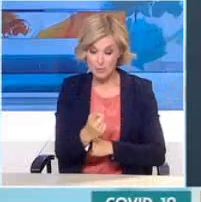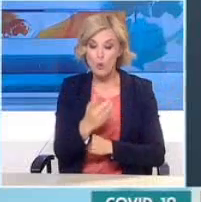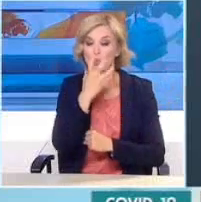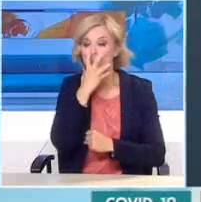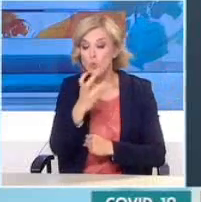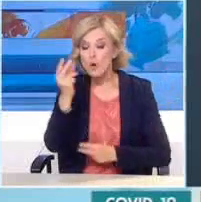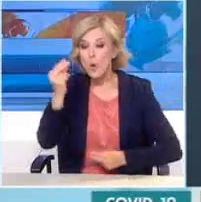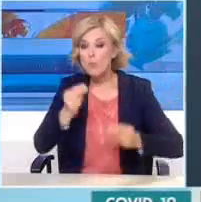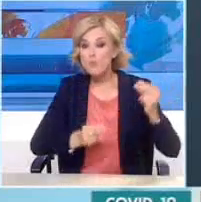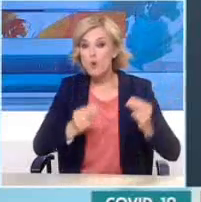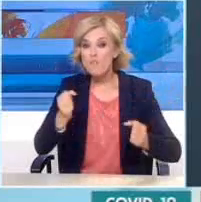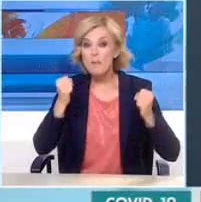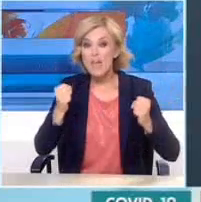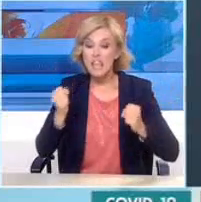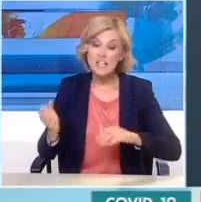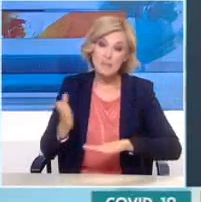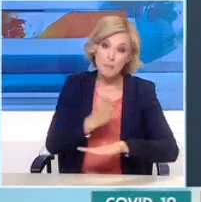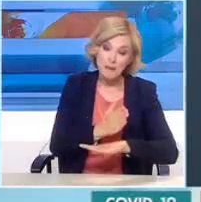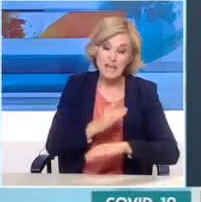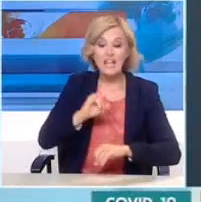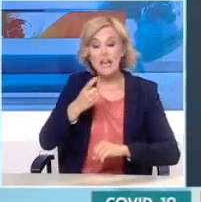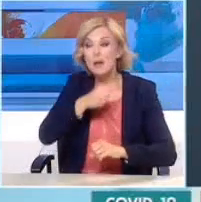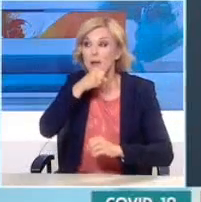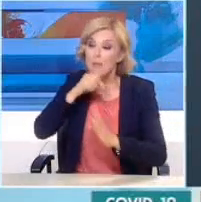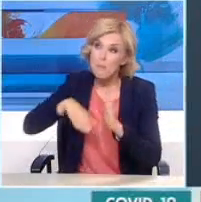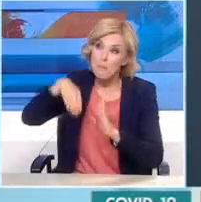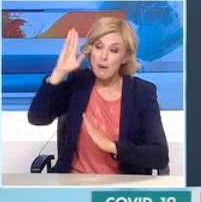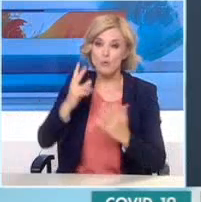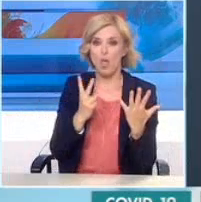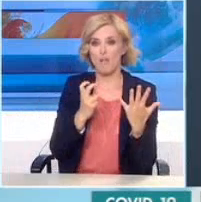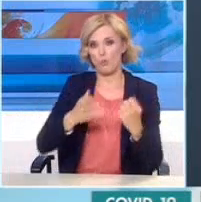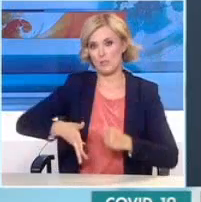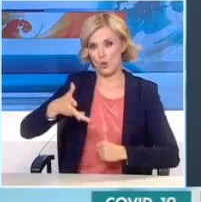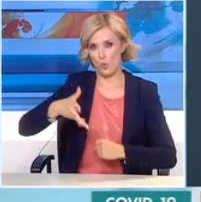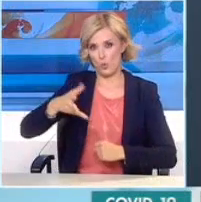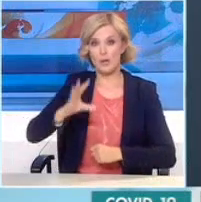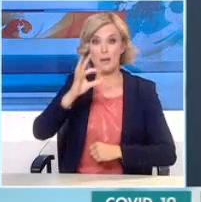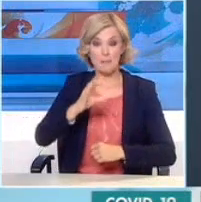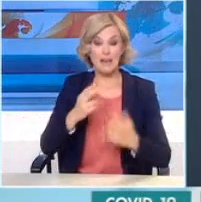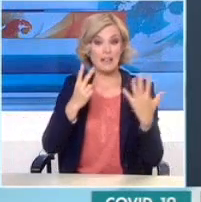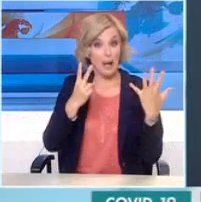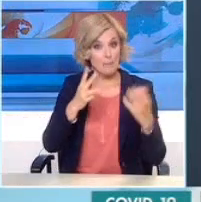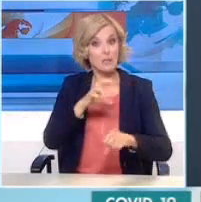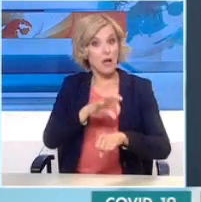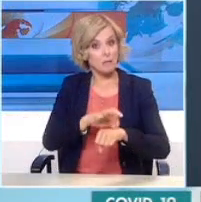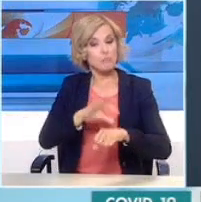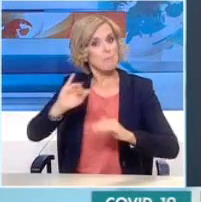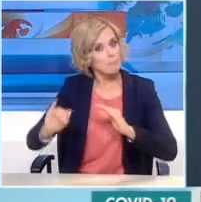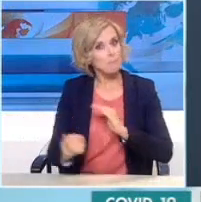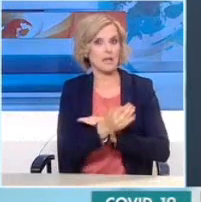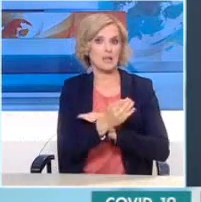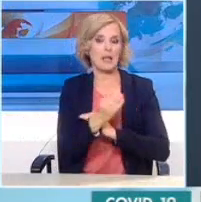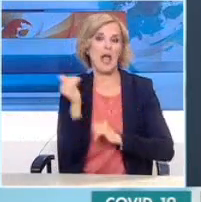υποκείμενο νόσημα ή είναι ηλικιωμένοι 70 ετών και άνω. 57 ασθενείς έχουν εξέλθει από τις ΜΕΘ.